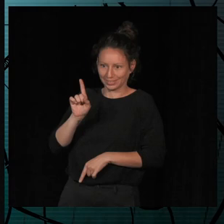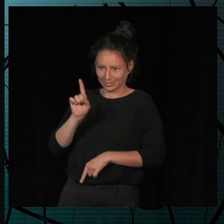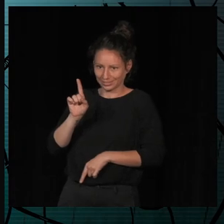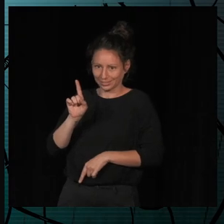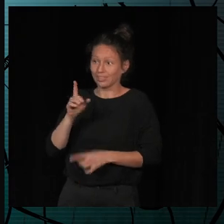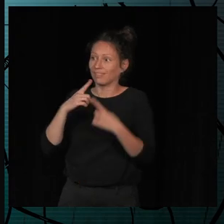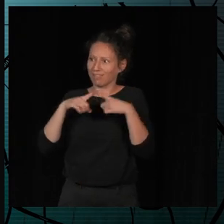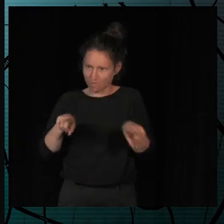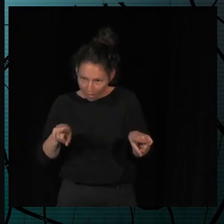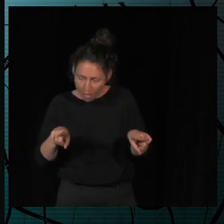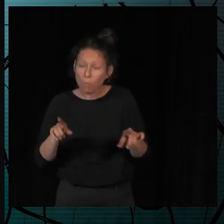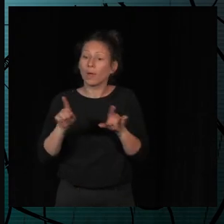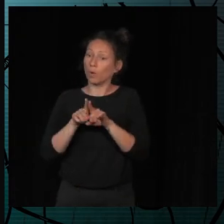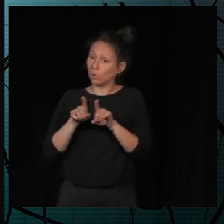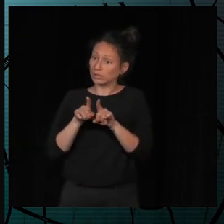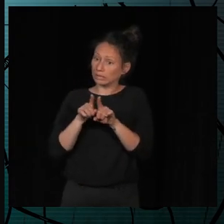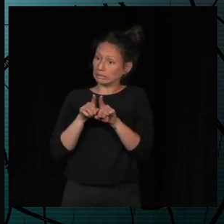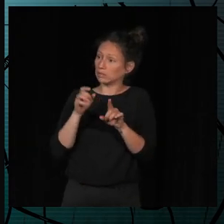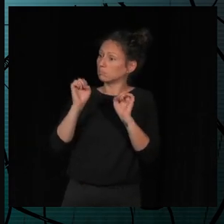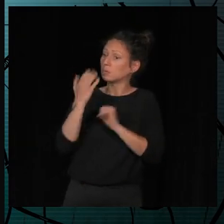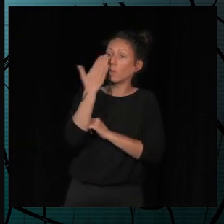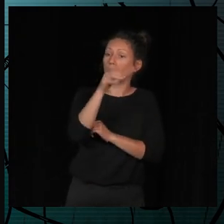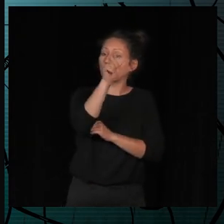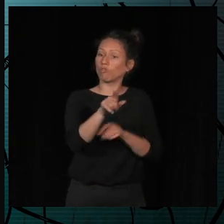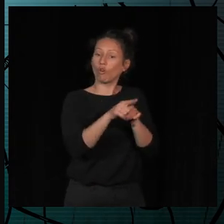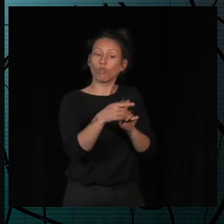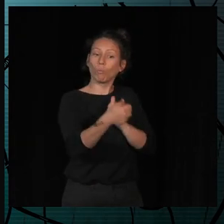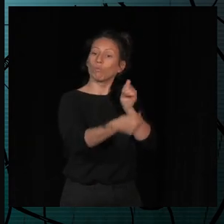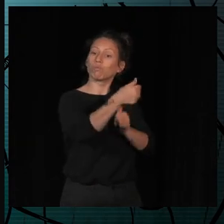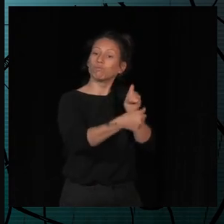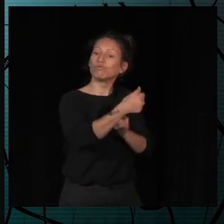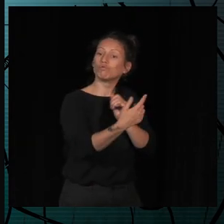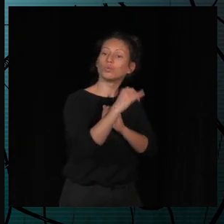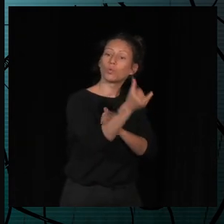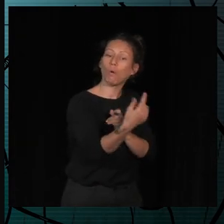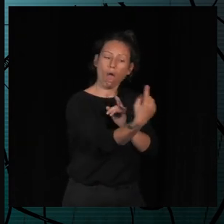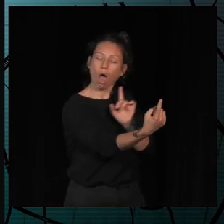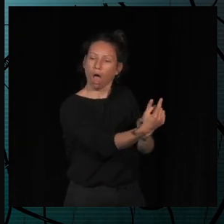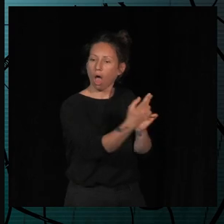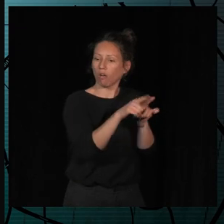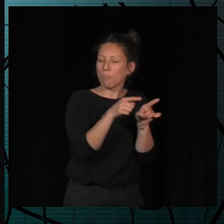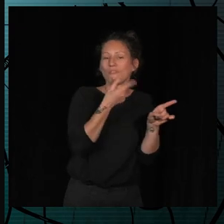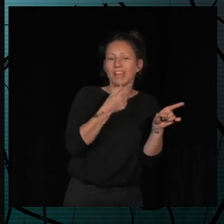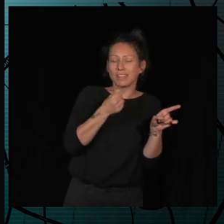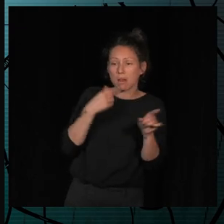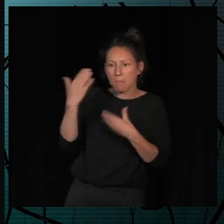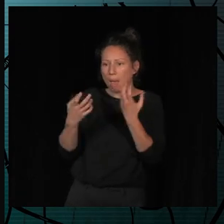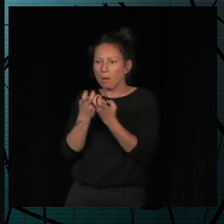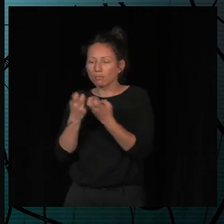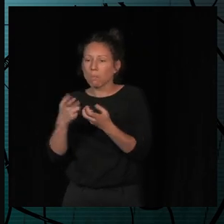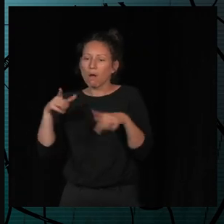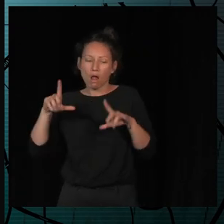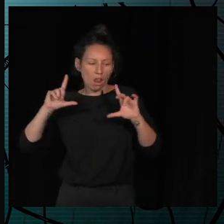contre un où on peut se gérer tout seul et d'être dans les jeux comme League of Legends ou Counter Strike et cetera où on est en 5 contre